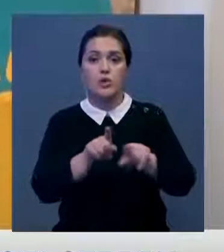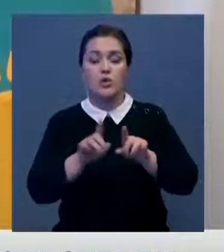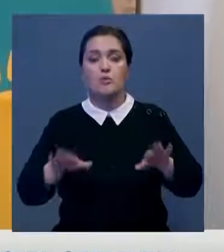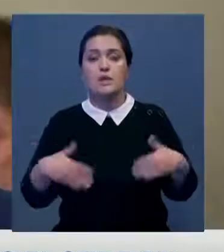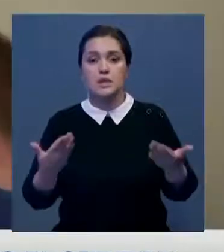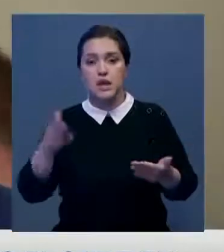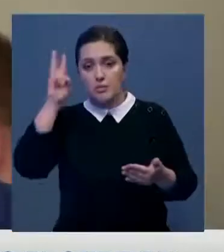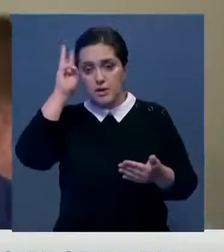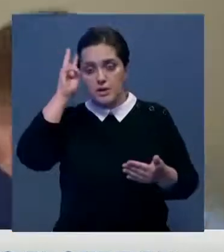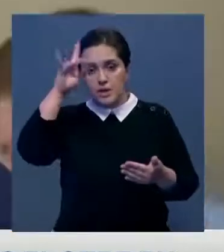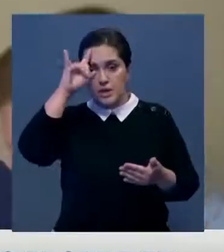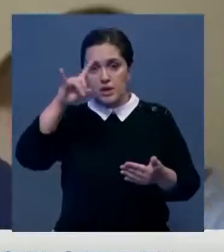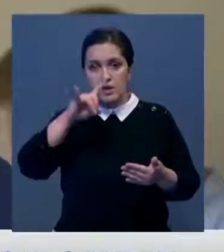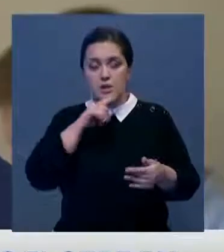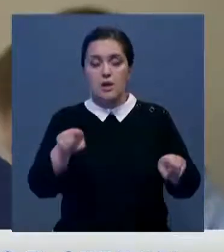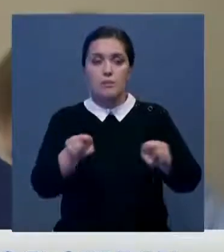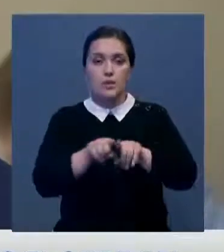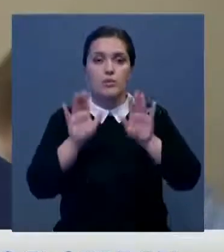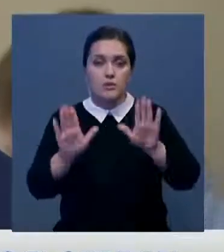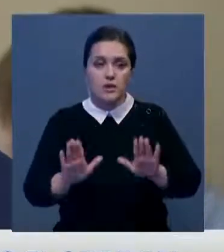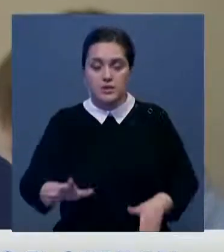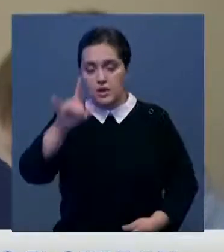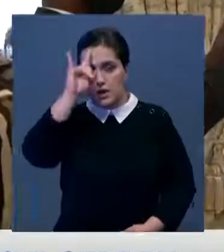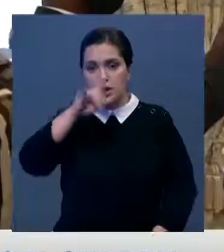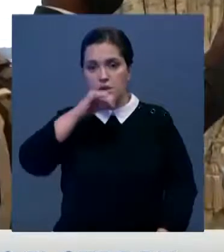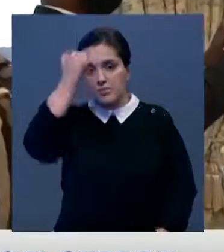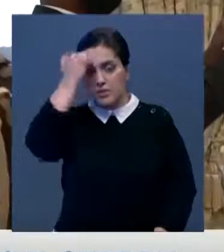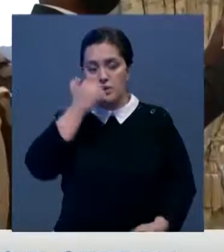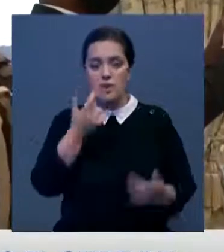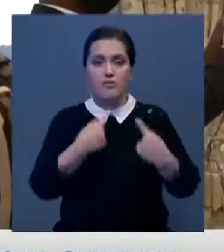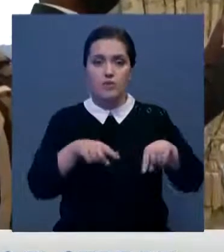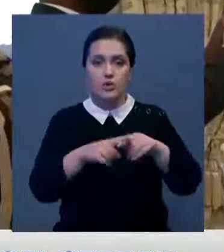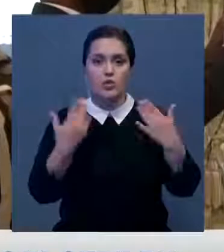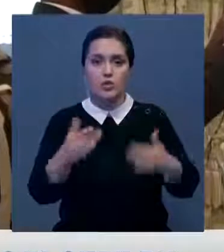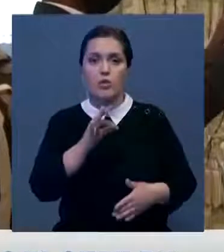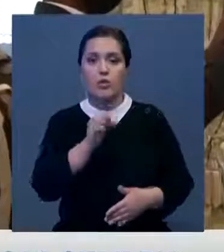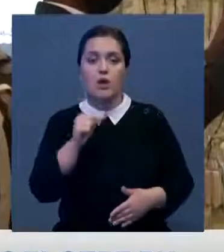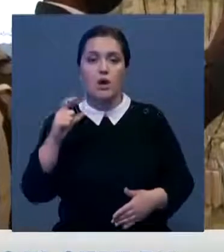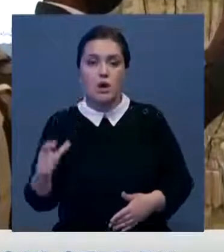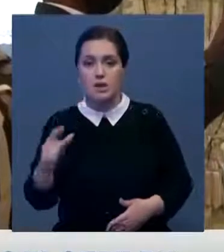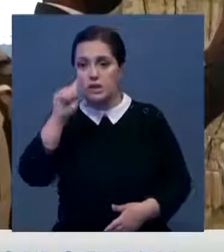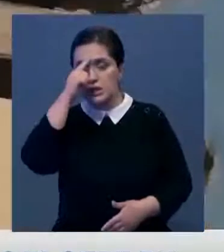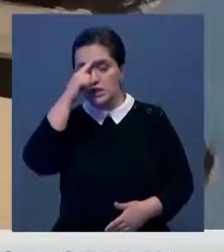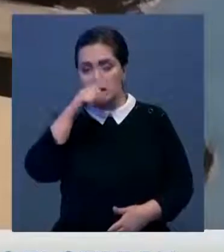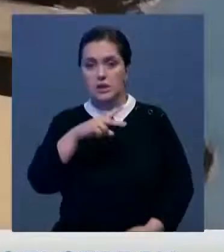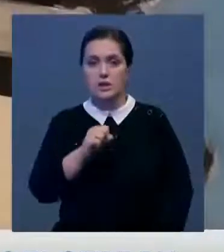в посольствах нашей страны. Подобные выставки Казахстанский благотворительный фонд уже провел в Арабских Эмиратах, Индии